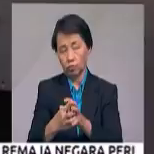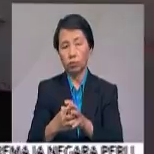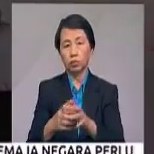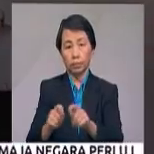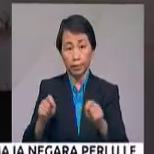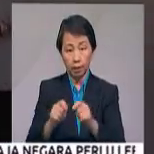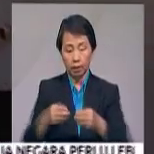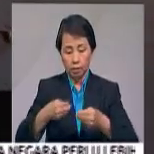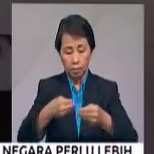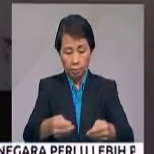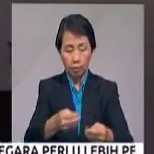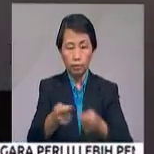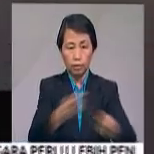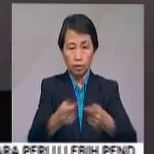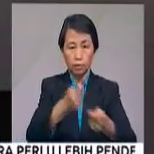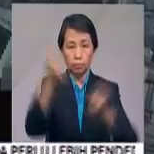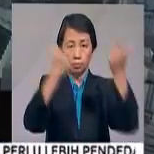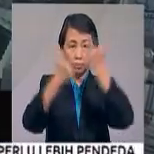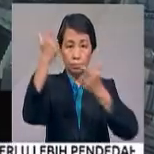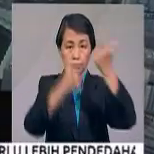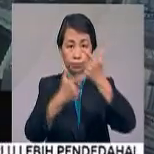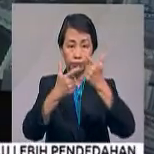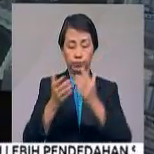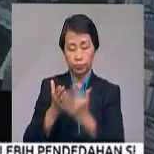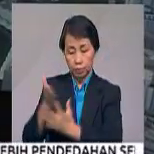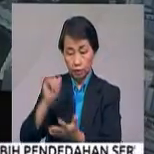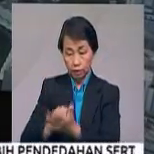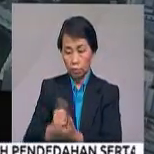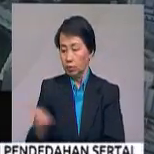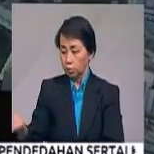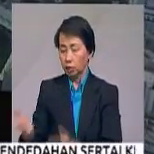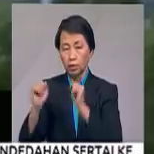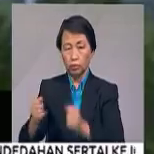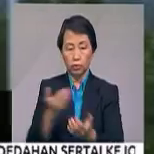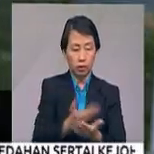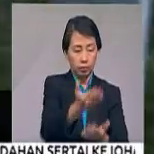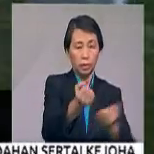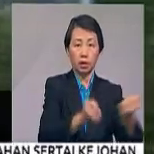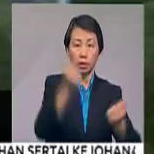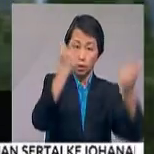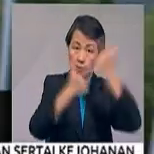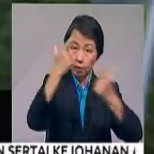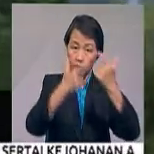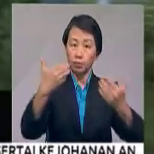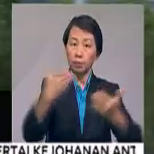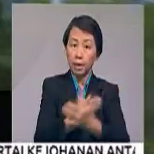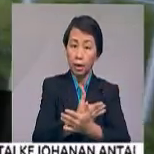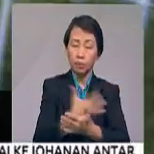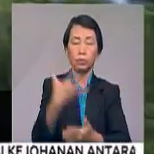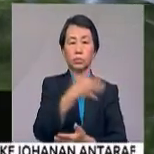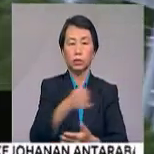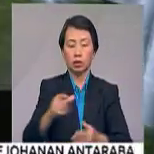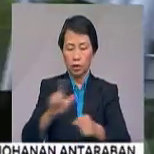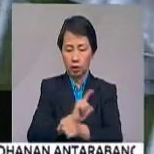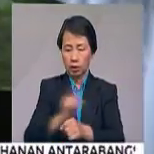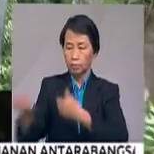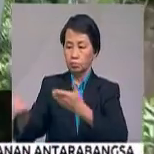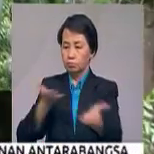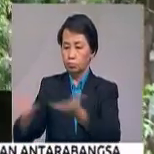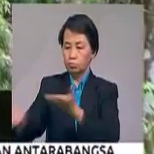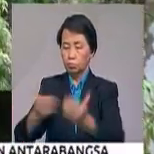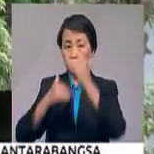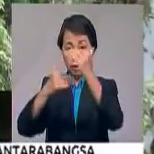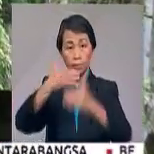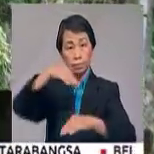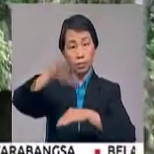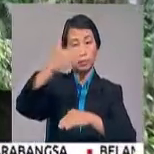diberi kepada pengendali pelancongan. Melaluinya, mereka layak membeli kenderaan pelancongan baharu sekaligus meningkatkan perkhidmatan ke tahap lebih